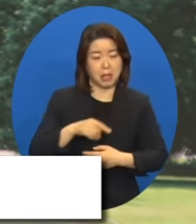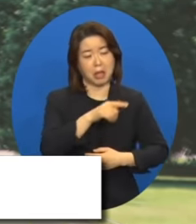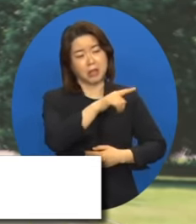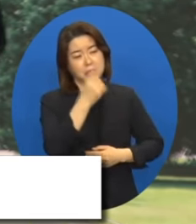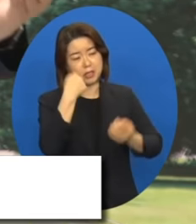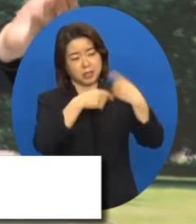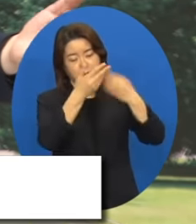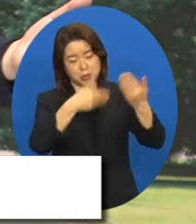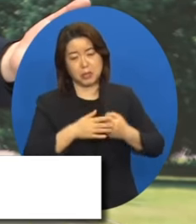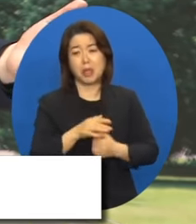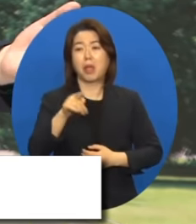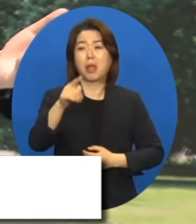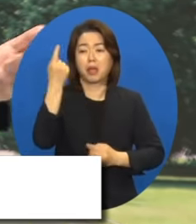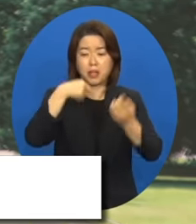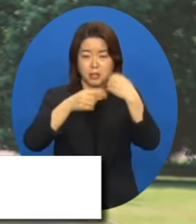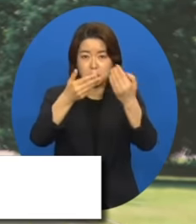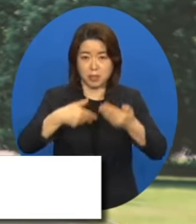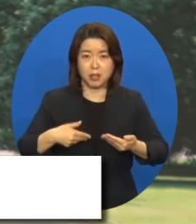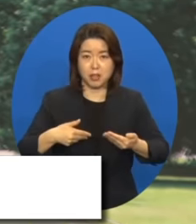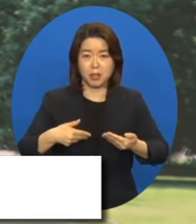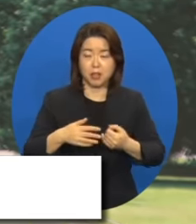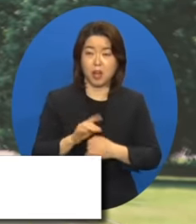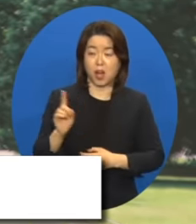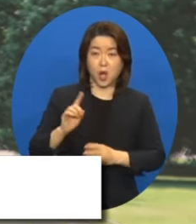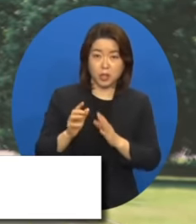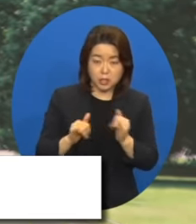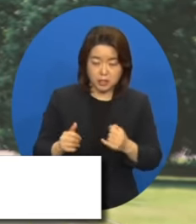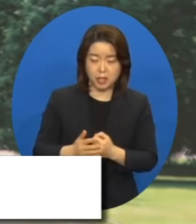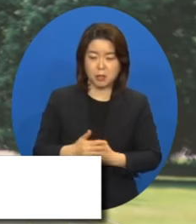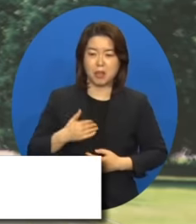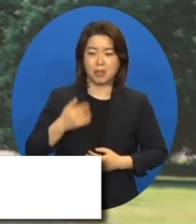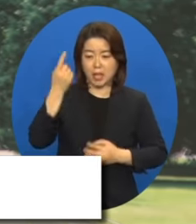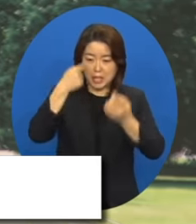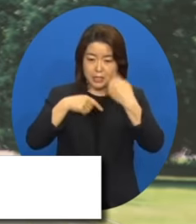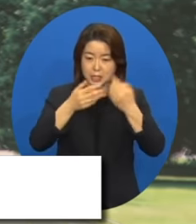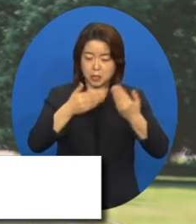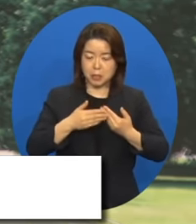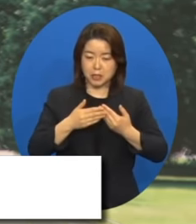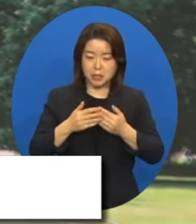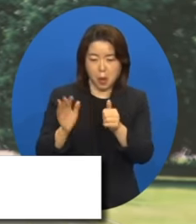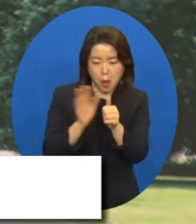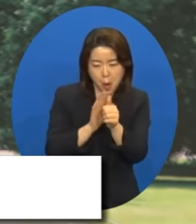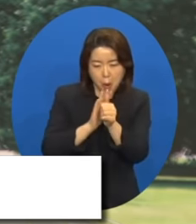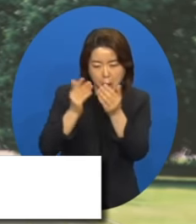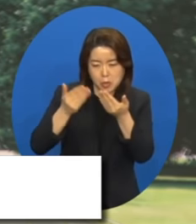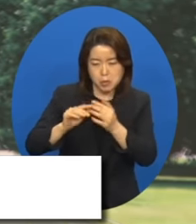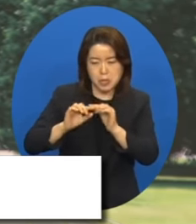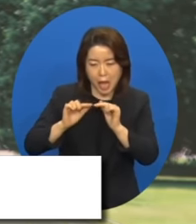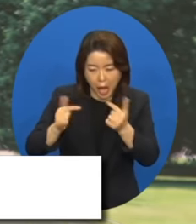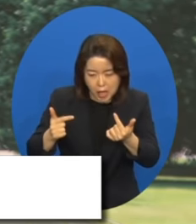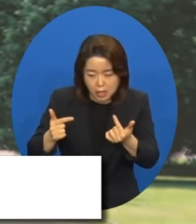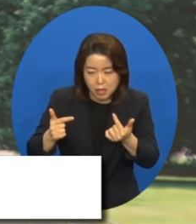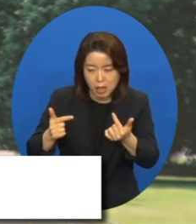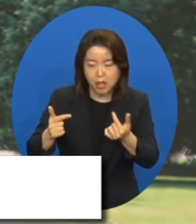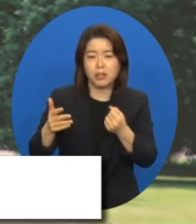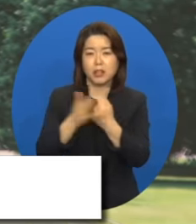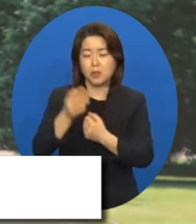상처받았다, 저기도 상처받았다, 어떤 사람은 상처받은 거 싸매주지 않는다고 또 상처받았다는